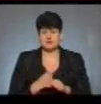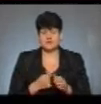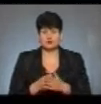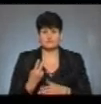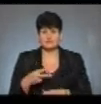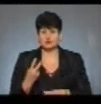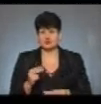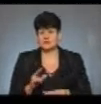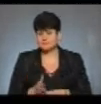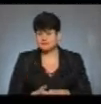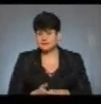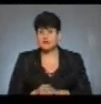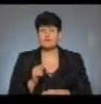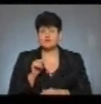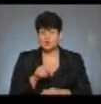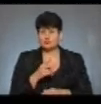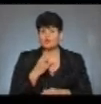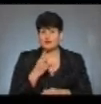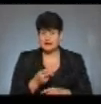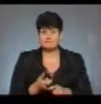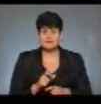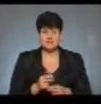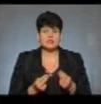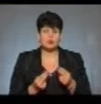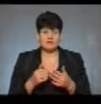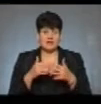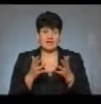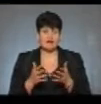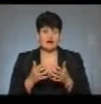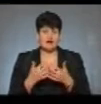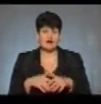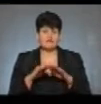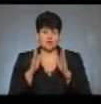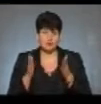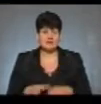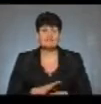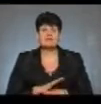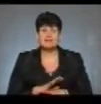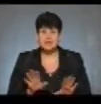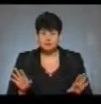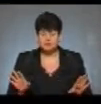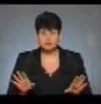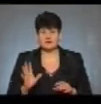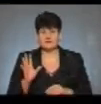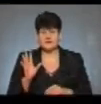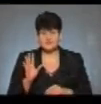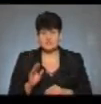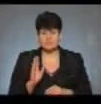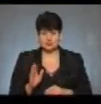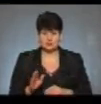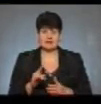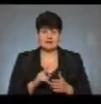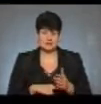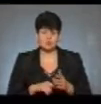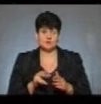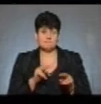числа. В такому вигляді більше ігрових автоматів, ігрових залів не буде. Все буде під, надіємося, що це